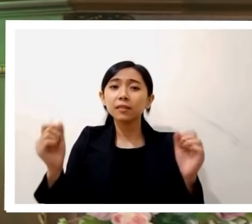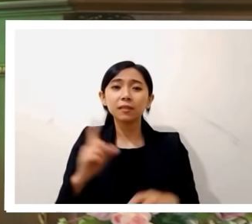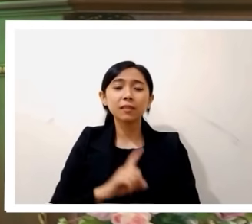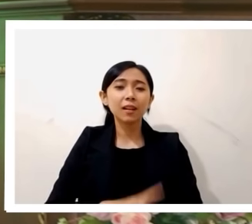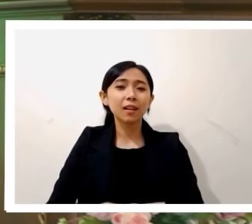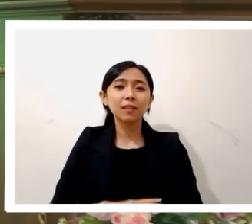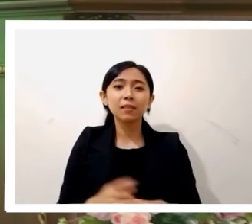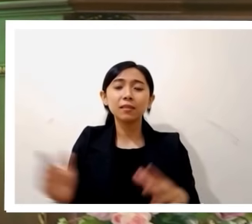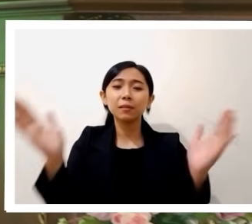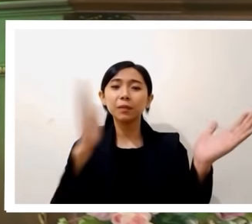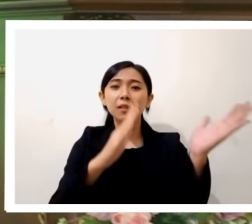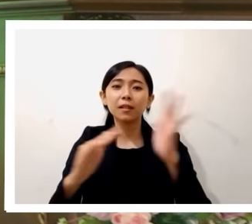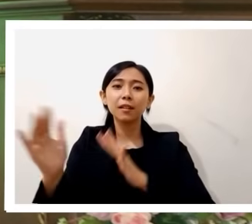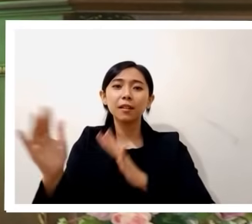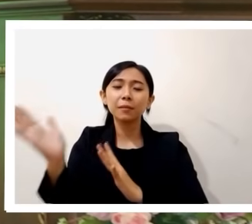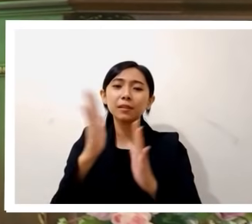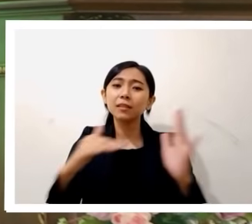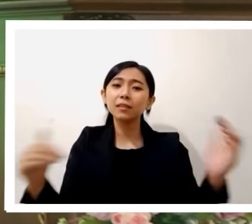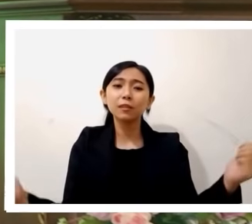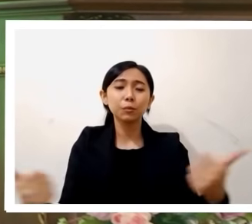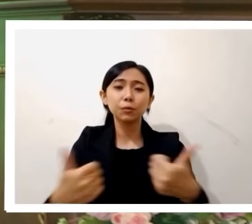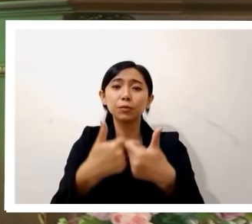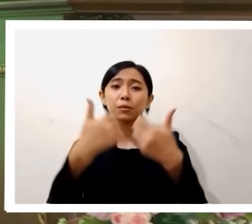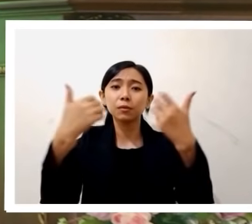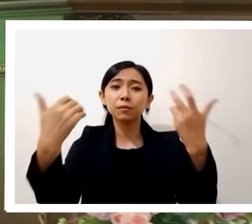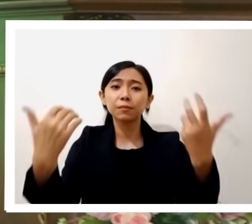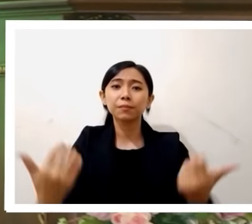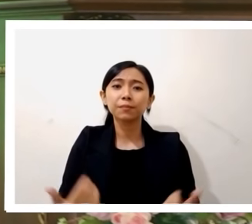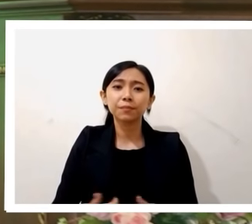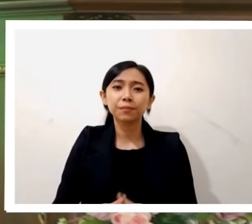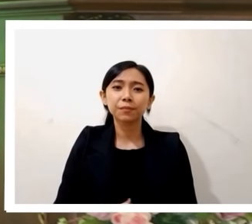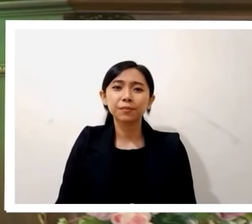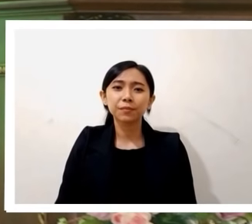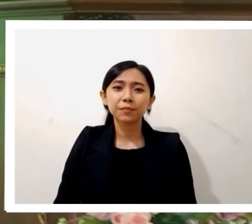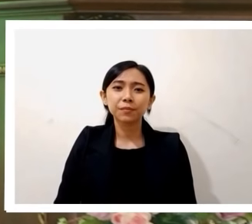kekuatan kala badai menyerbu,